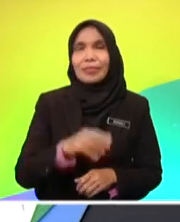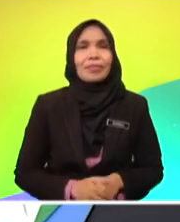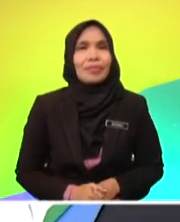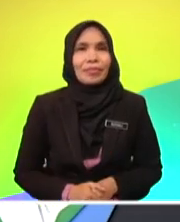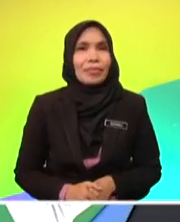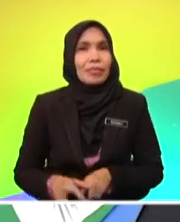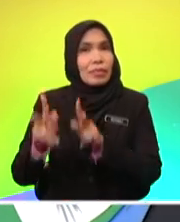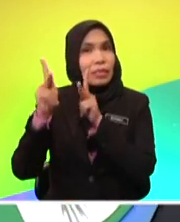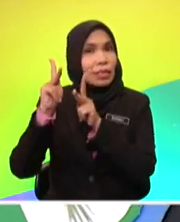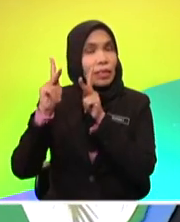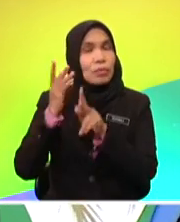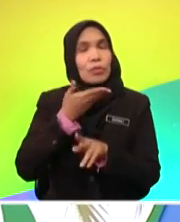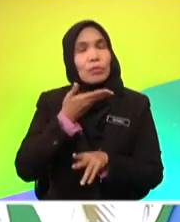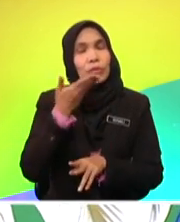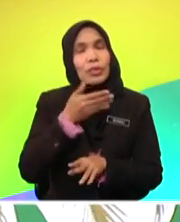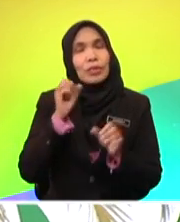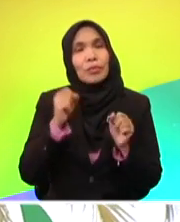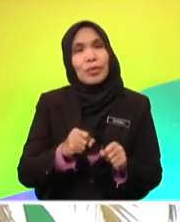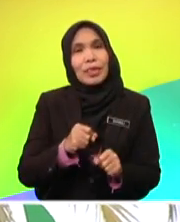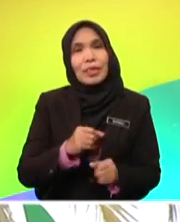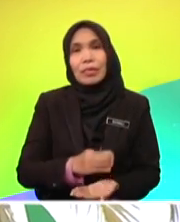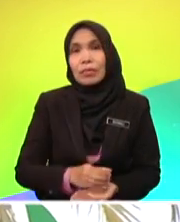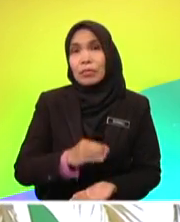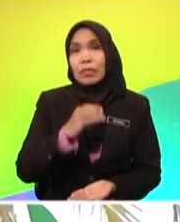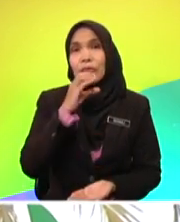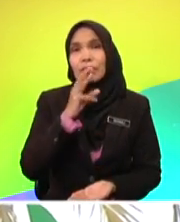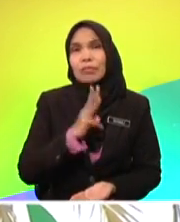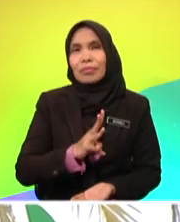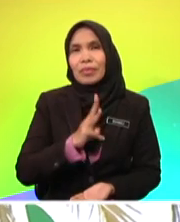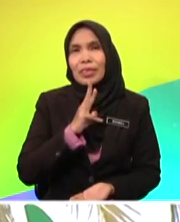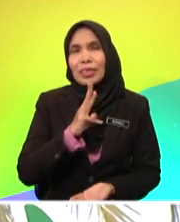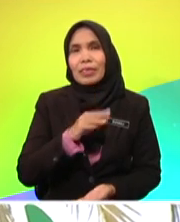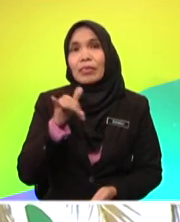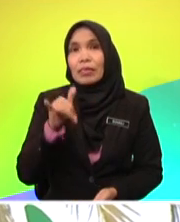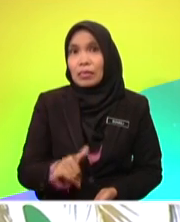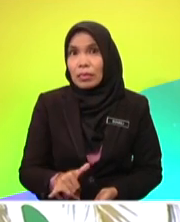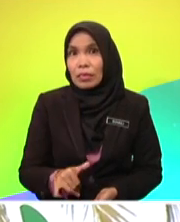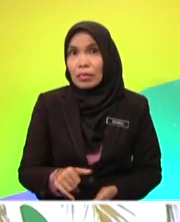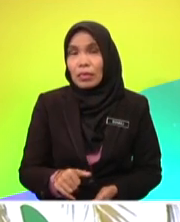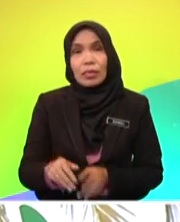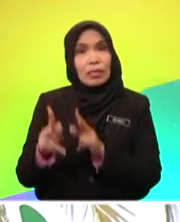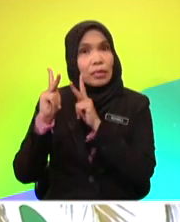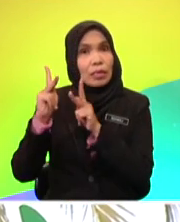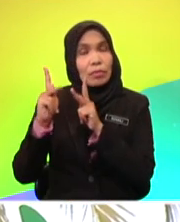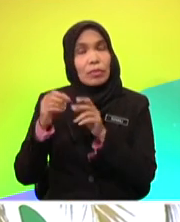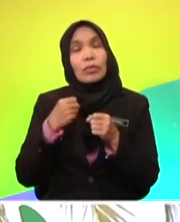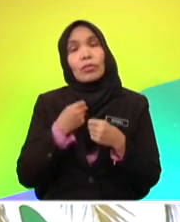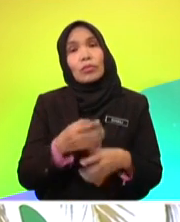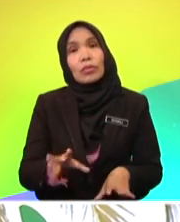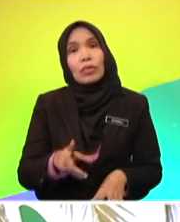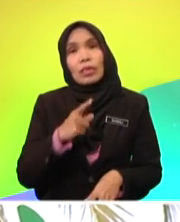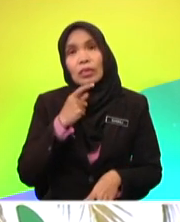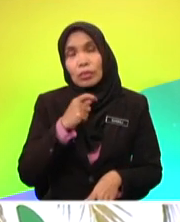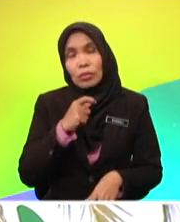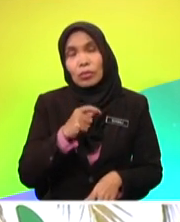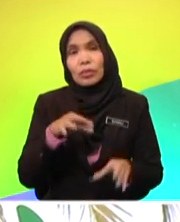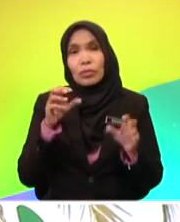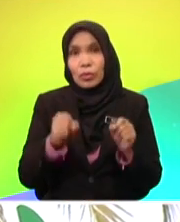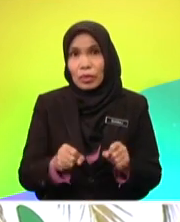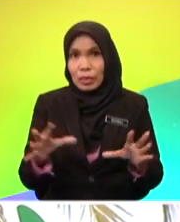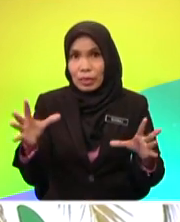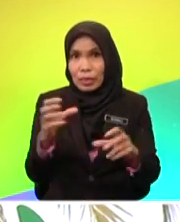minum airnya dan juga kita makan isinya. Bila buah kelapa dah tua, yang itulah yang kita nak dapatkan